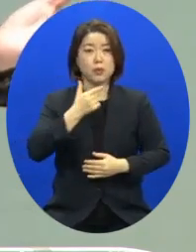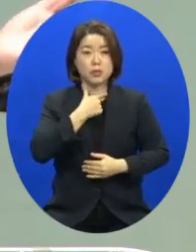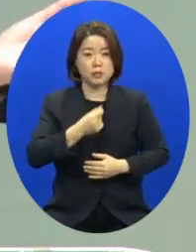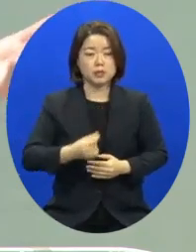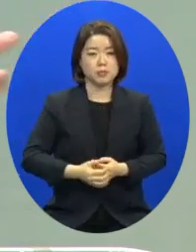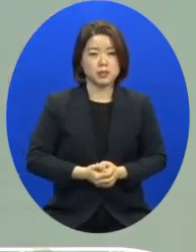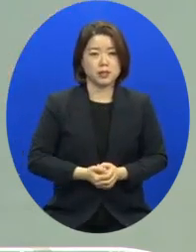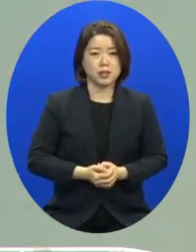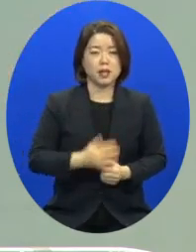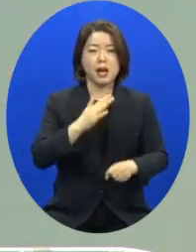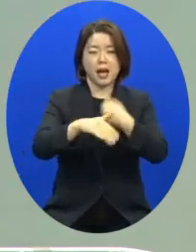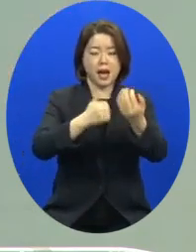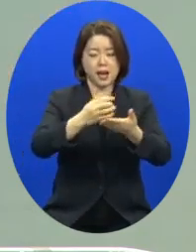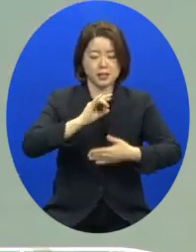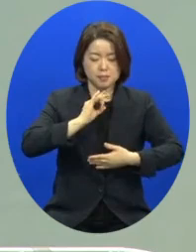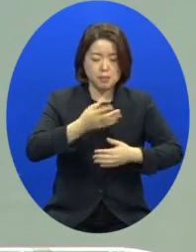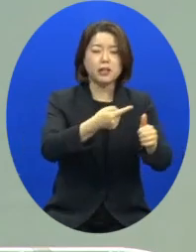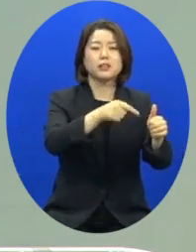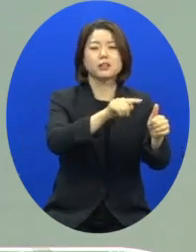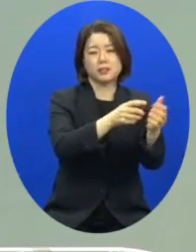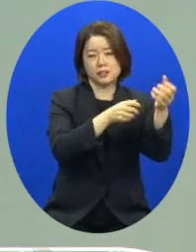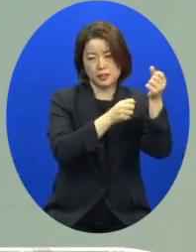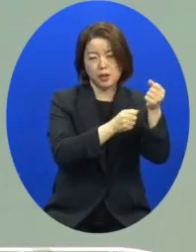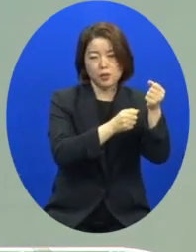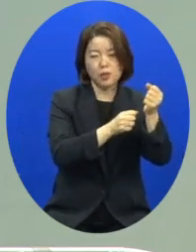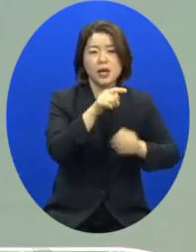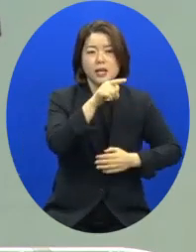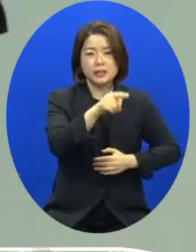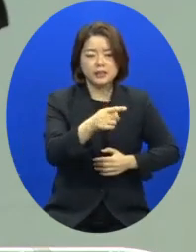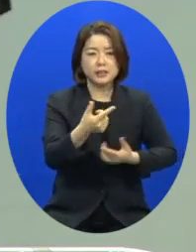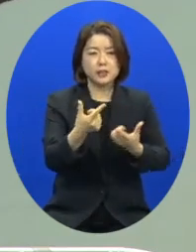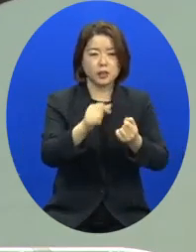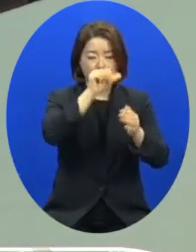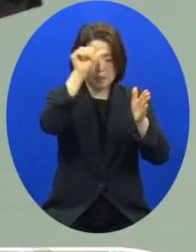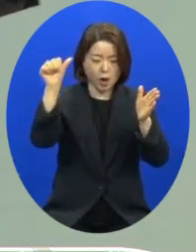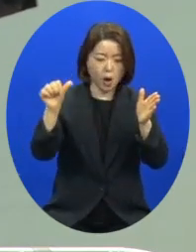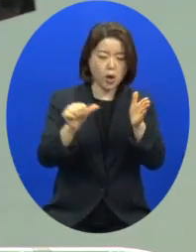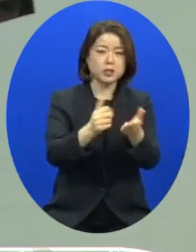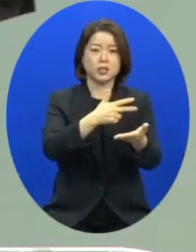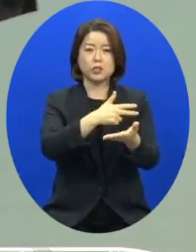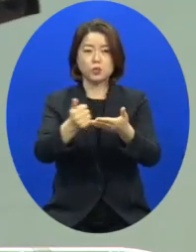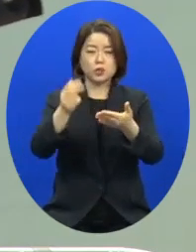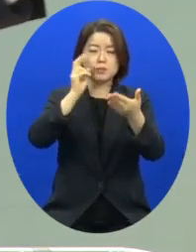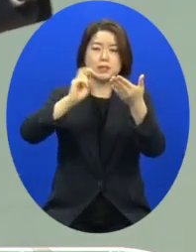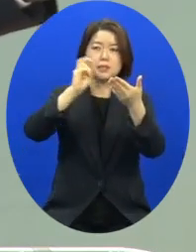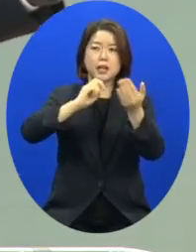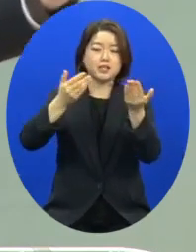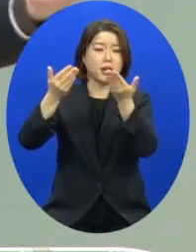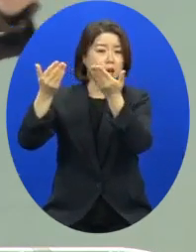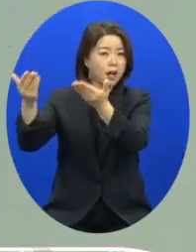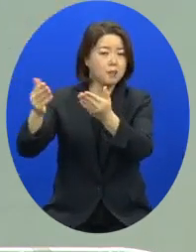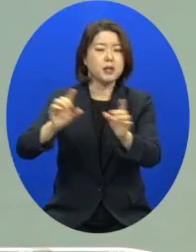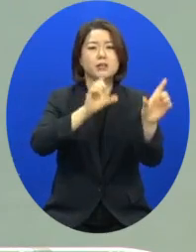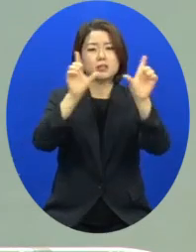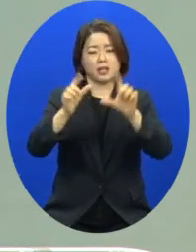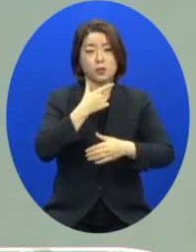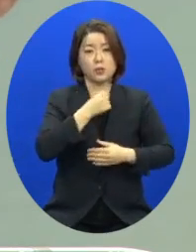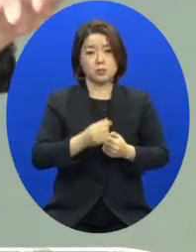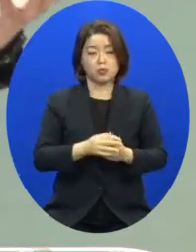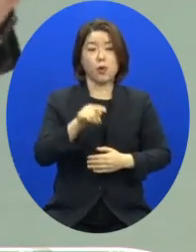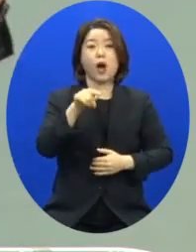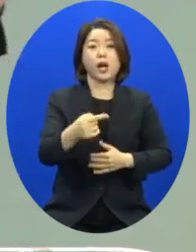되겠습니다. 하나님만 의지하며 그렇게 평생을 주님을 찬양하며 살아보겠습니다. 그런